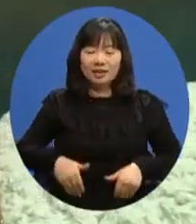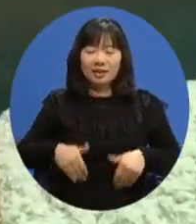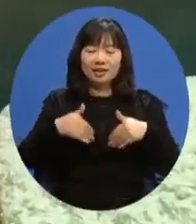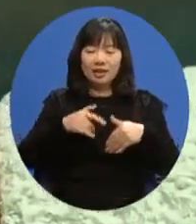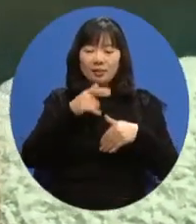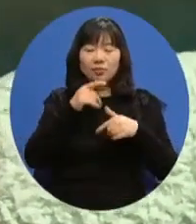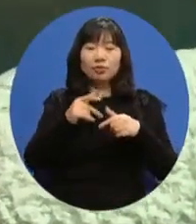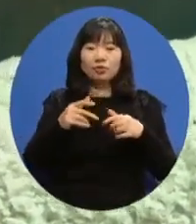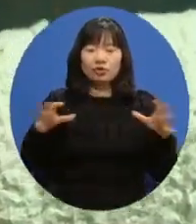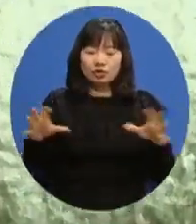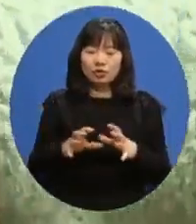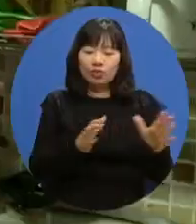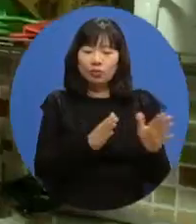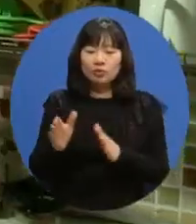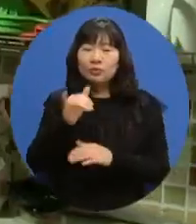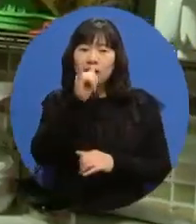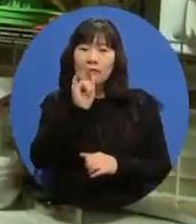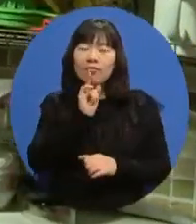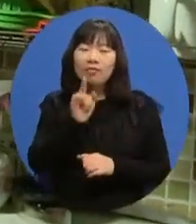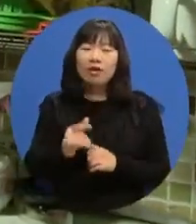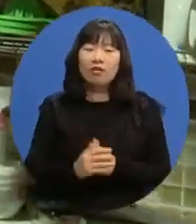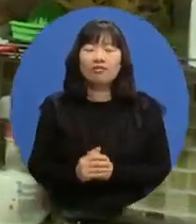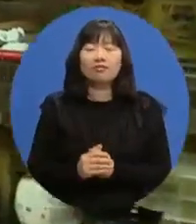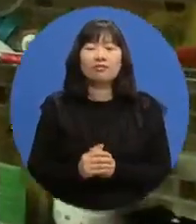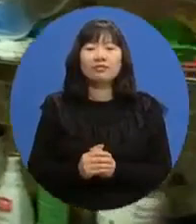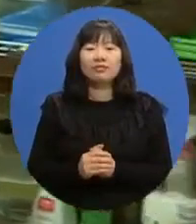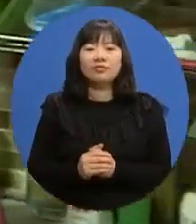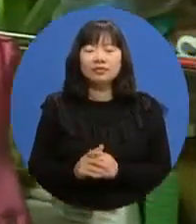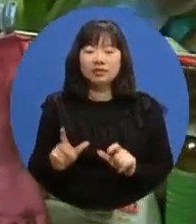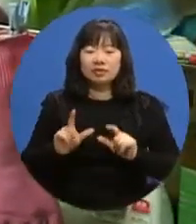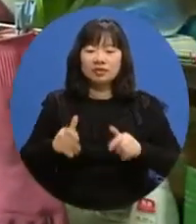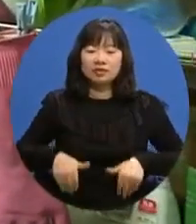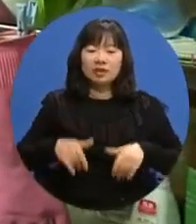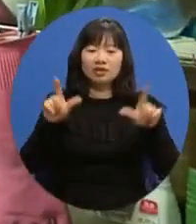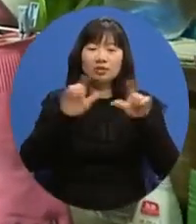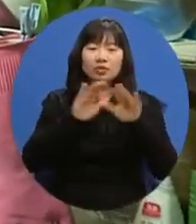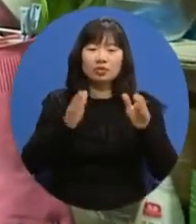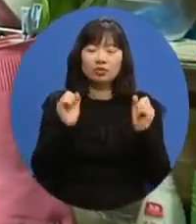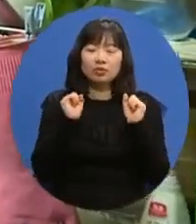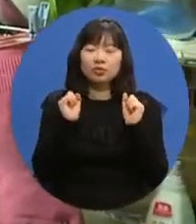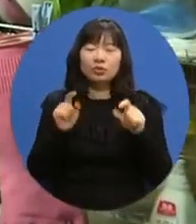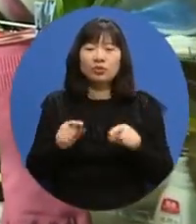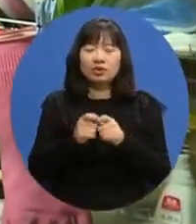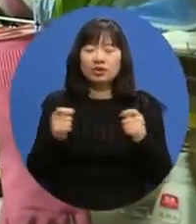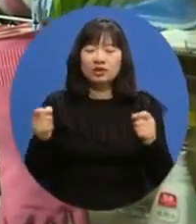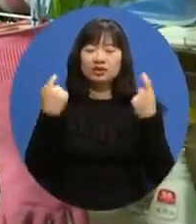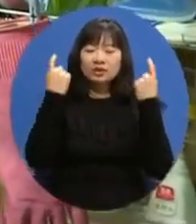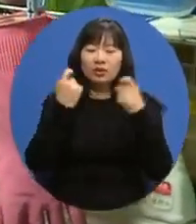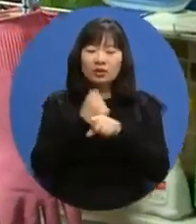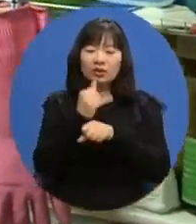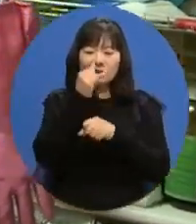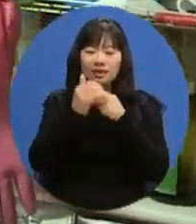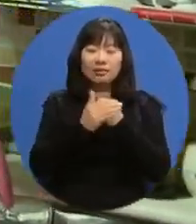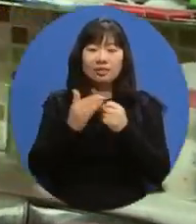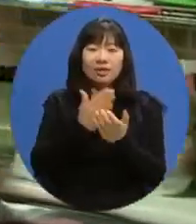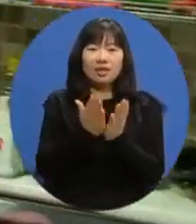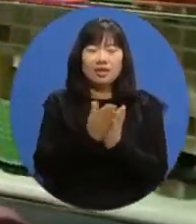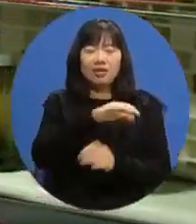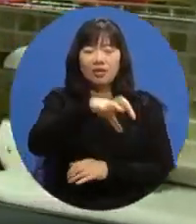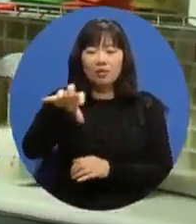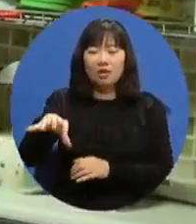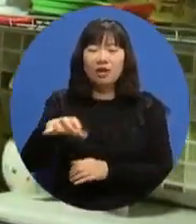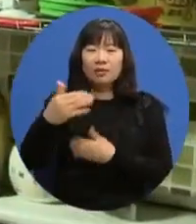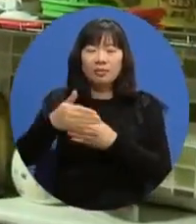따뜻한 물까지 챙깁니다. 준비하기 많네요. 날씨도 춥고 오늘 또 좀 긴 여행이 될 것 같아서 이것저것